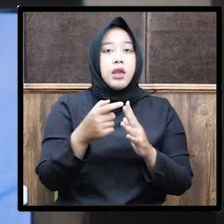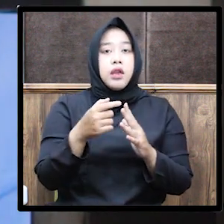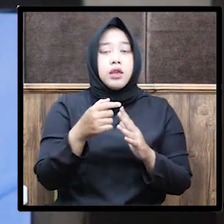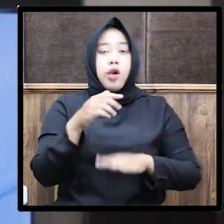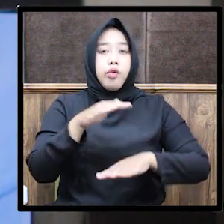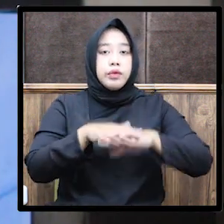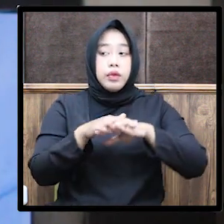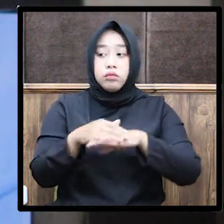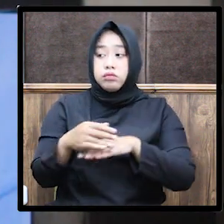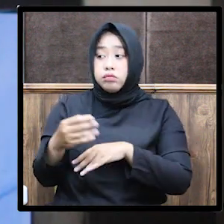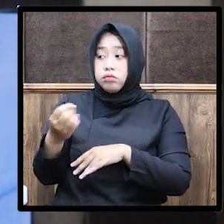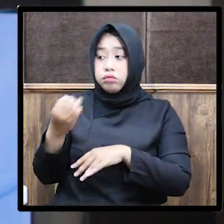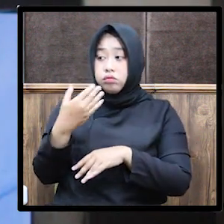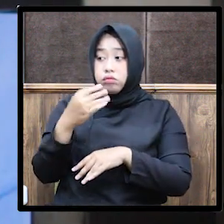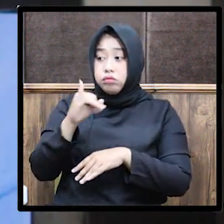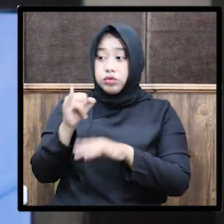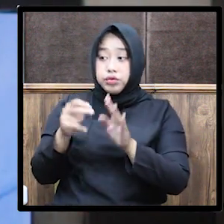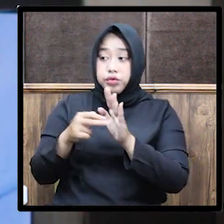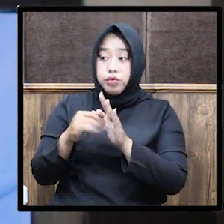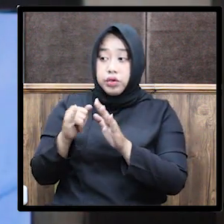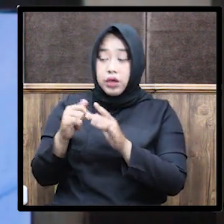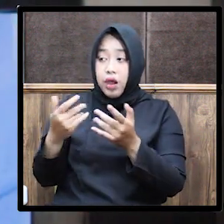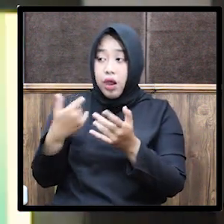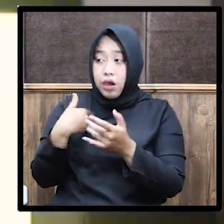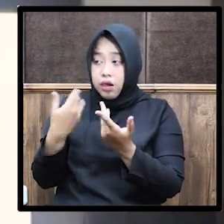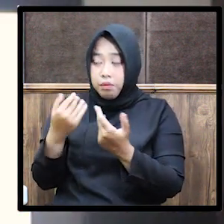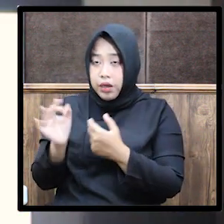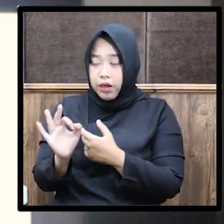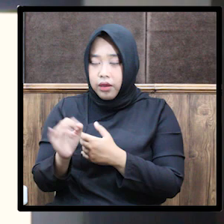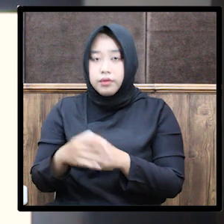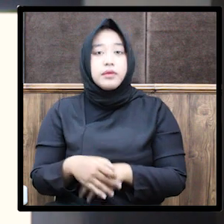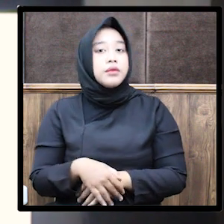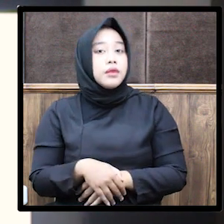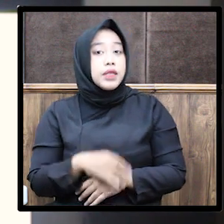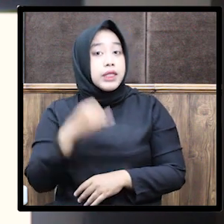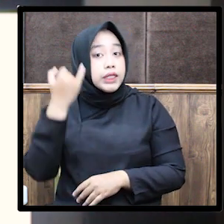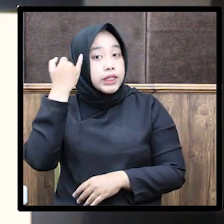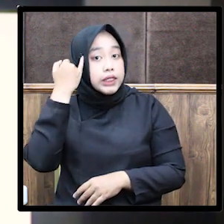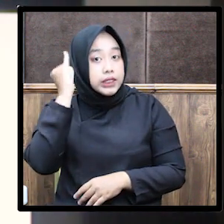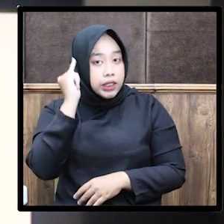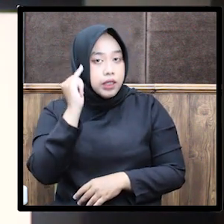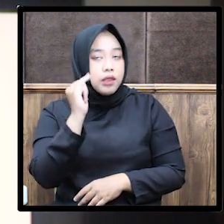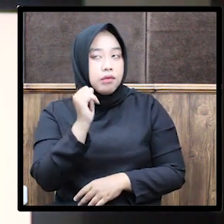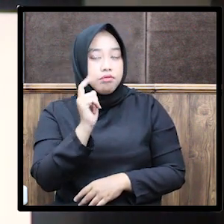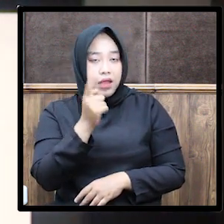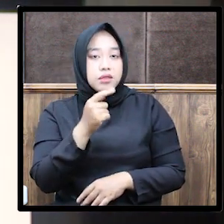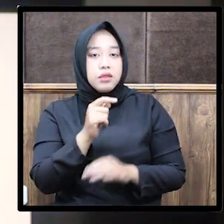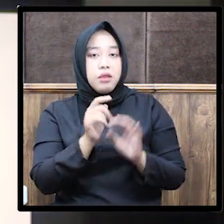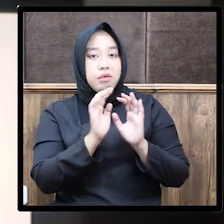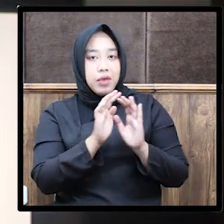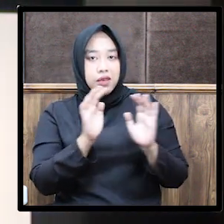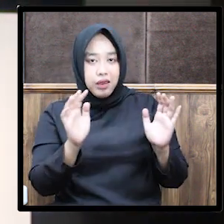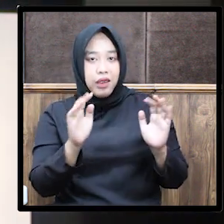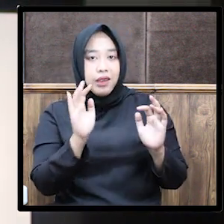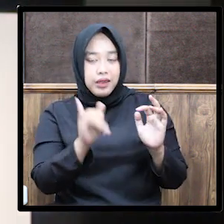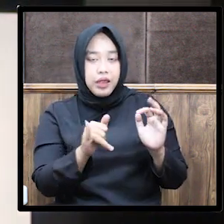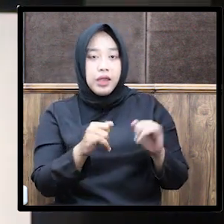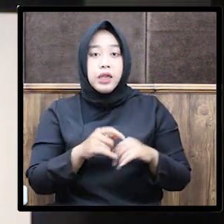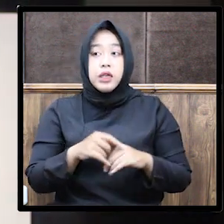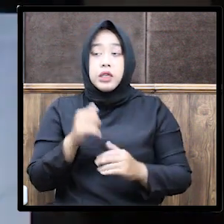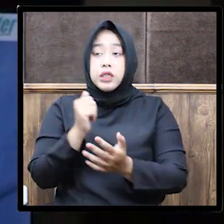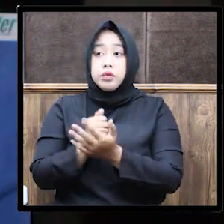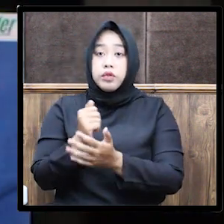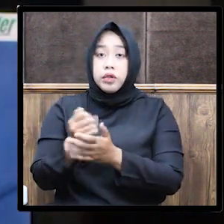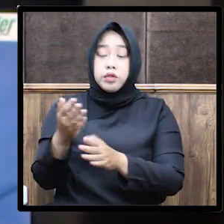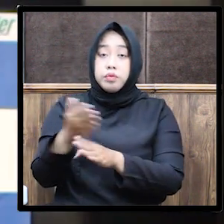nggak sih Pak seperti itu? Ide tentu banyak ya, dan sebenarnya sebelum ke ide